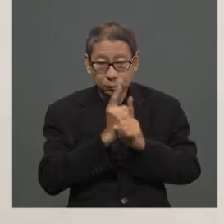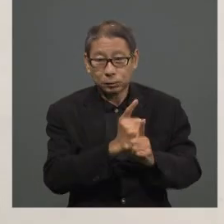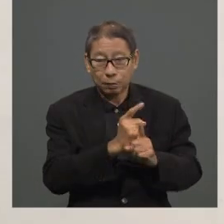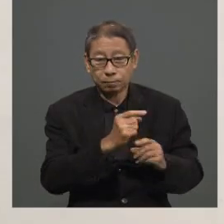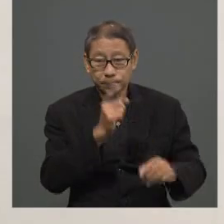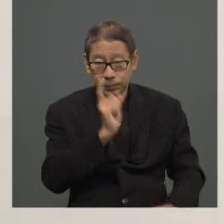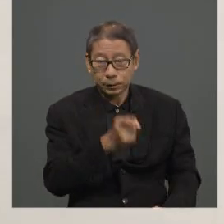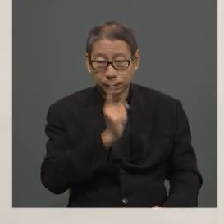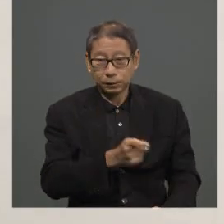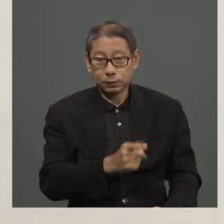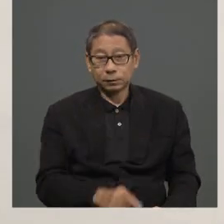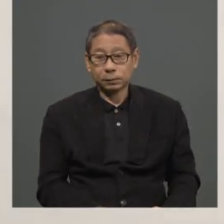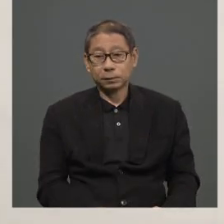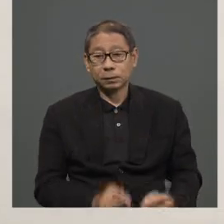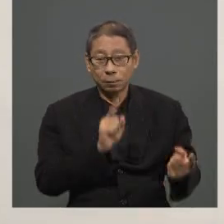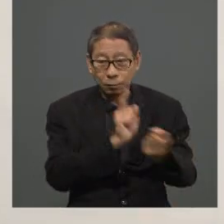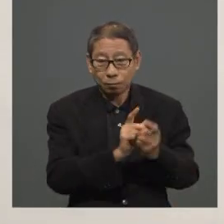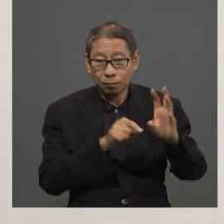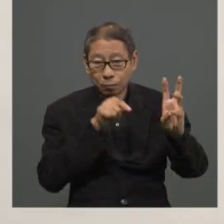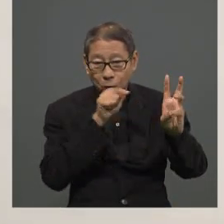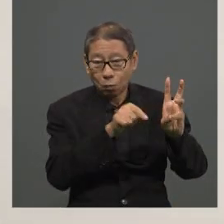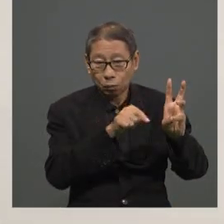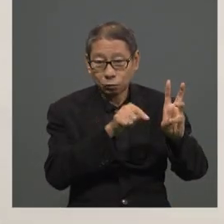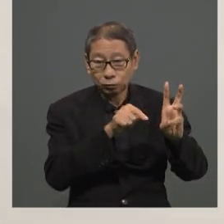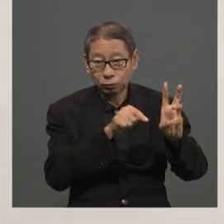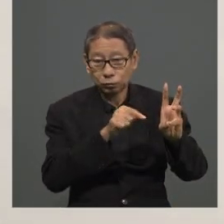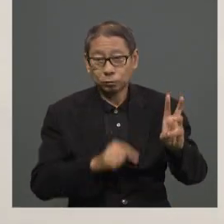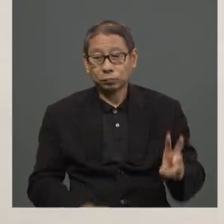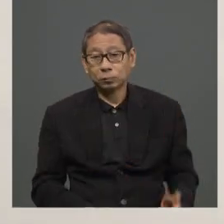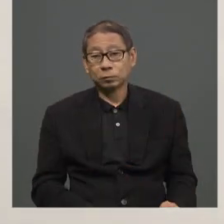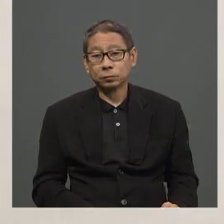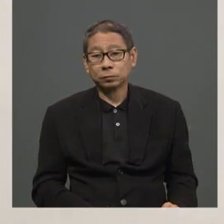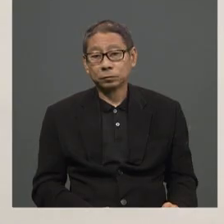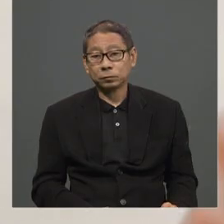รถจริงแล้วก็พบแค่6ถังค่ะ